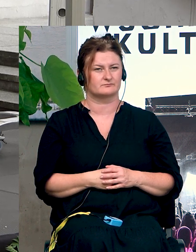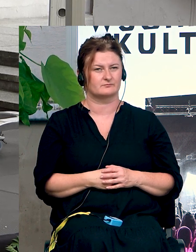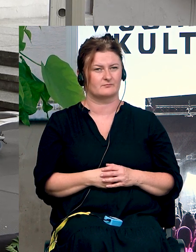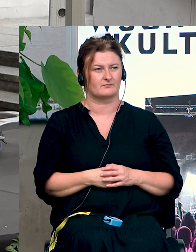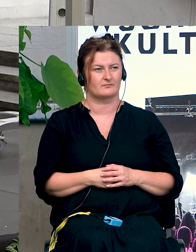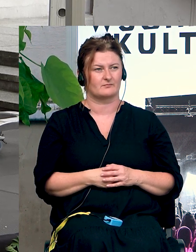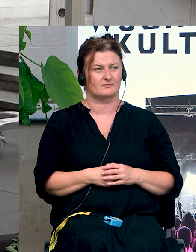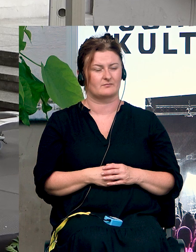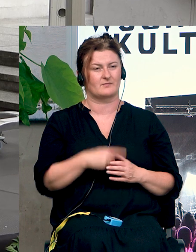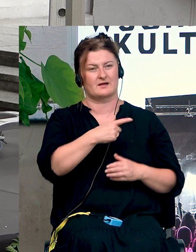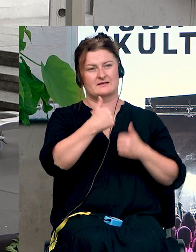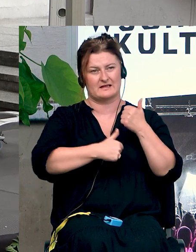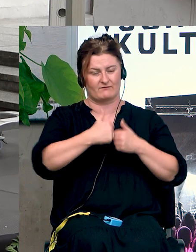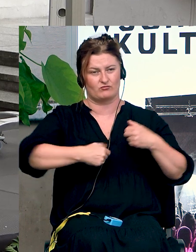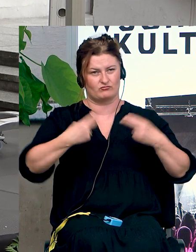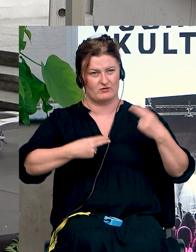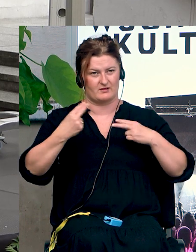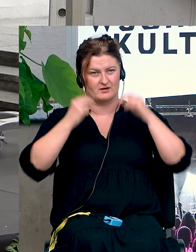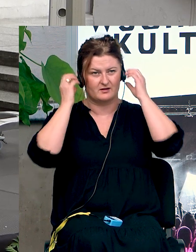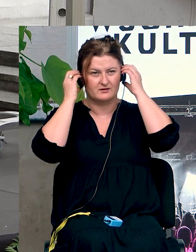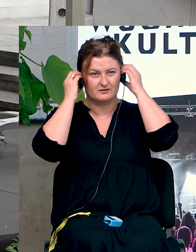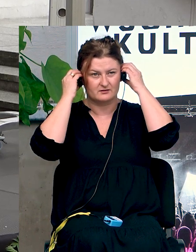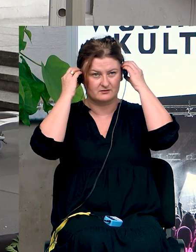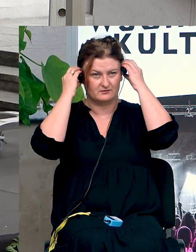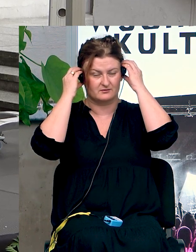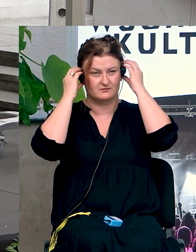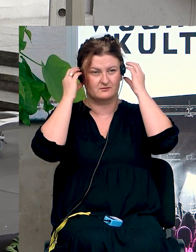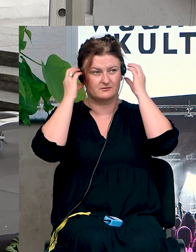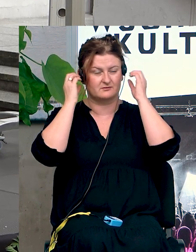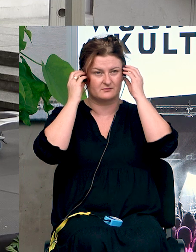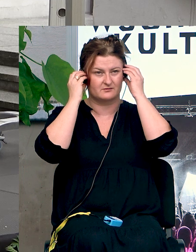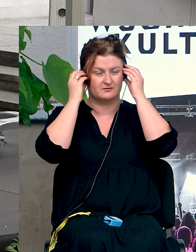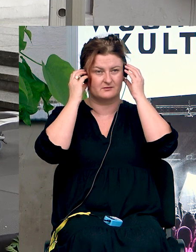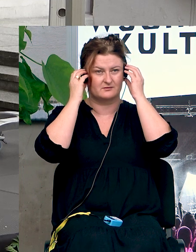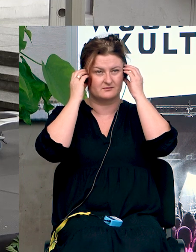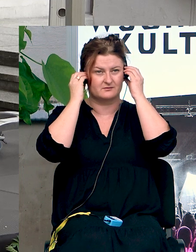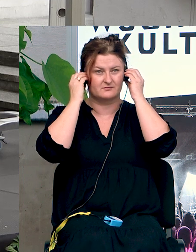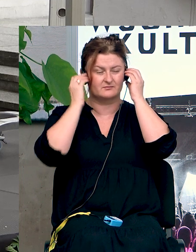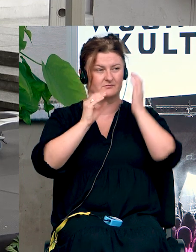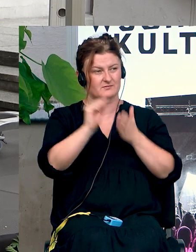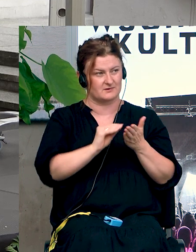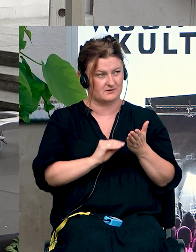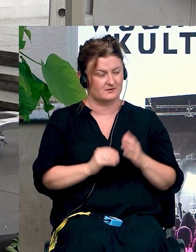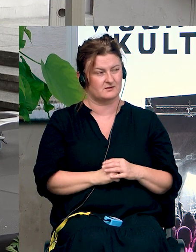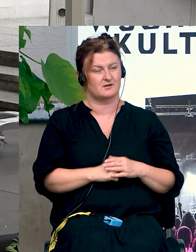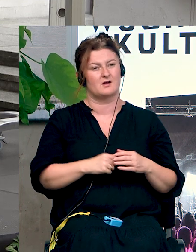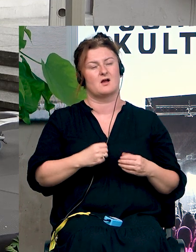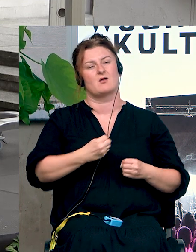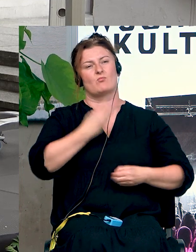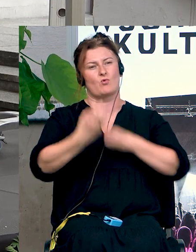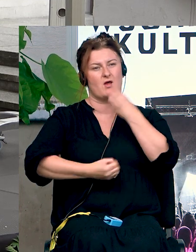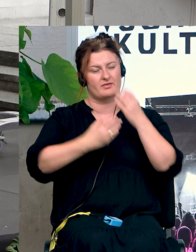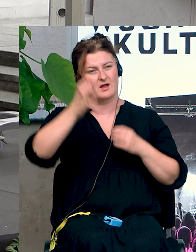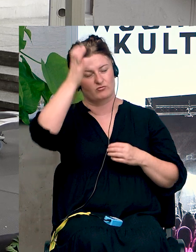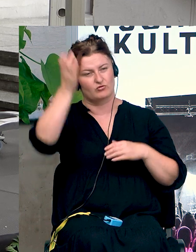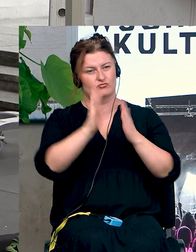Z zawodu dziennikarka. Tak piszą na Wikipedii. Pismennica. Ale tak mówię, pisarka, poetka,